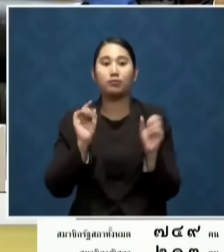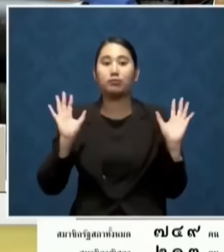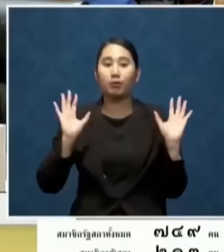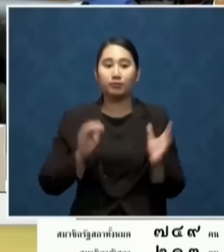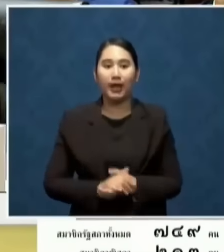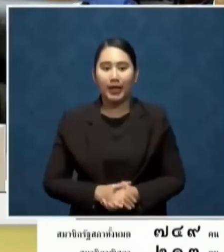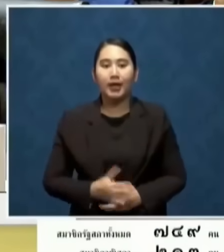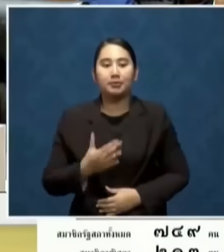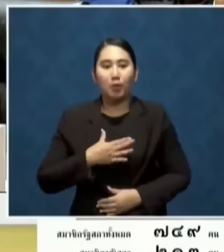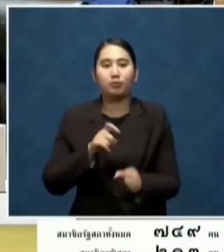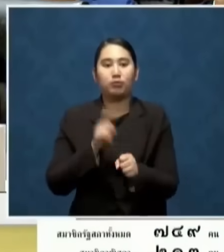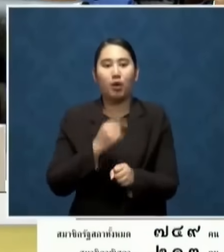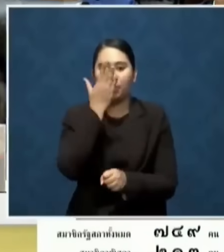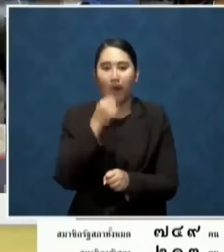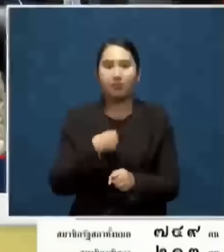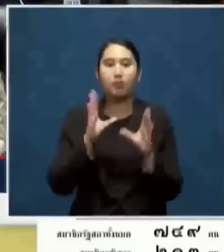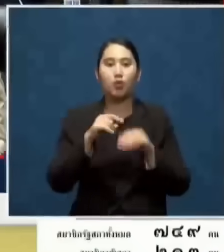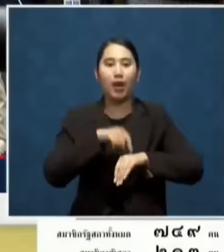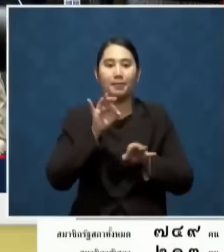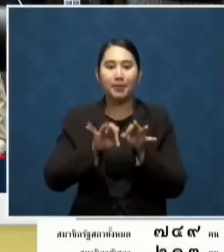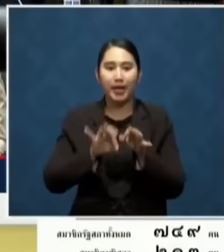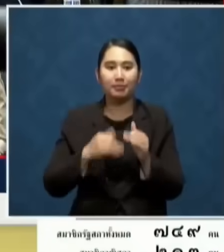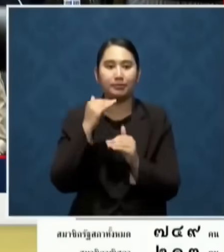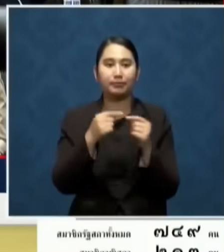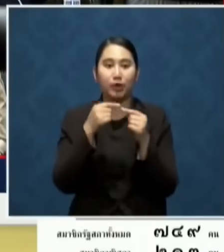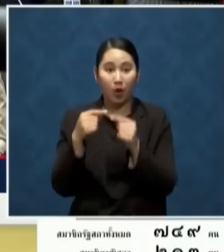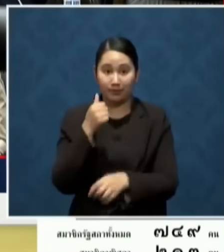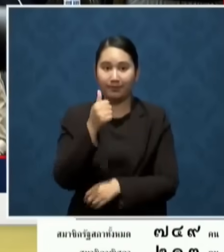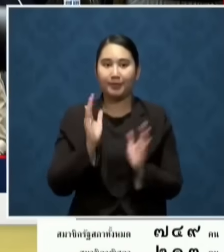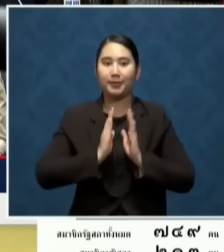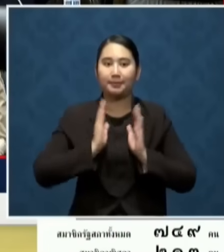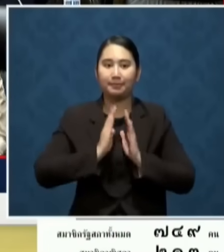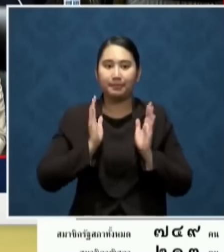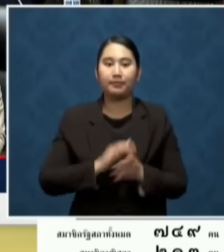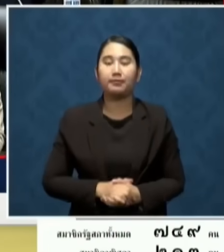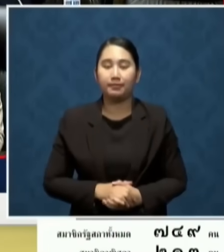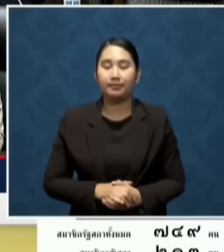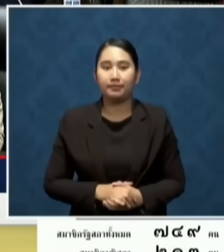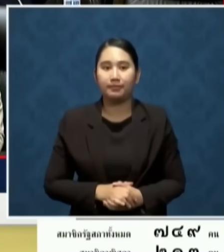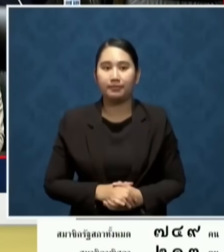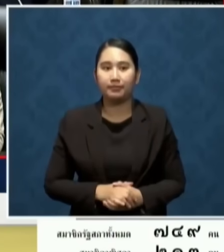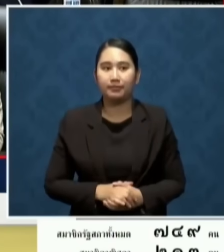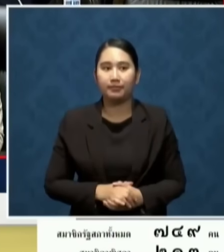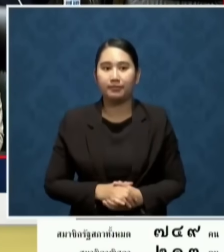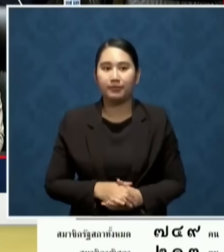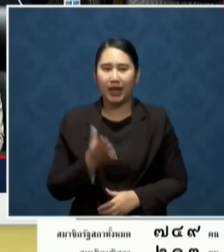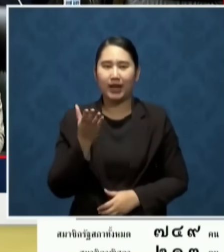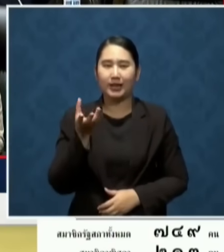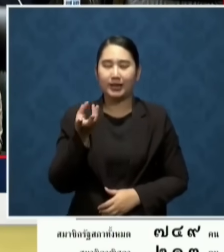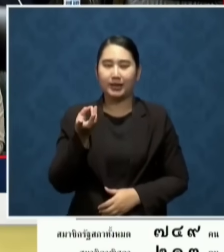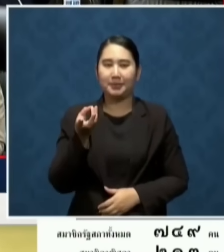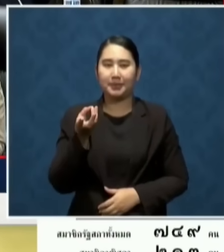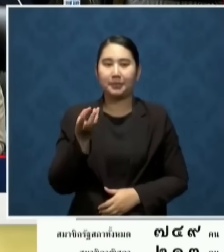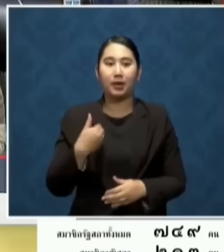ะก็คือสมาชิกรัฐสภานั้นอาจจะขึ้นอยู่กับประสบการณ์ที่แตกต่างกันวัยวุฒิแล้วก็อายุที่แตกต่างกันเยาวชนนะคะ